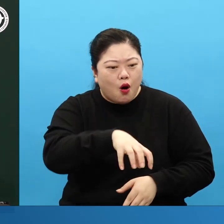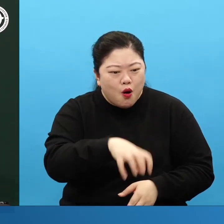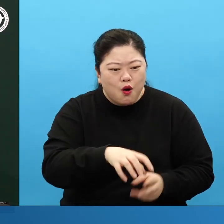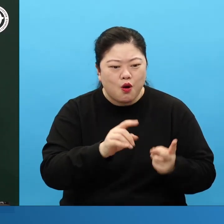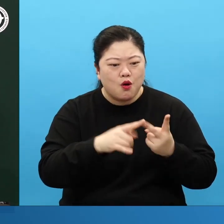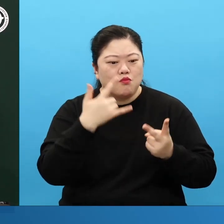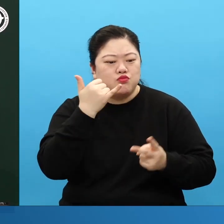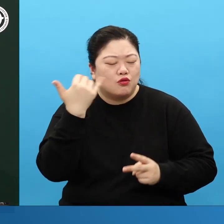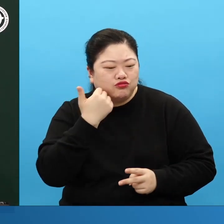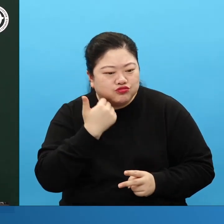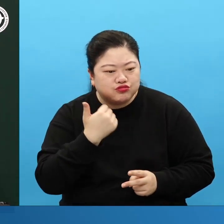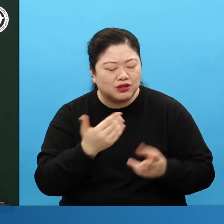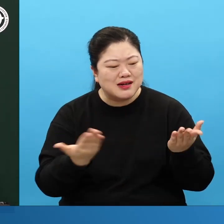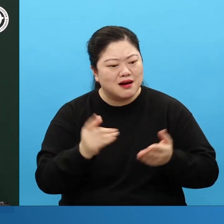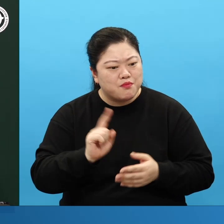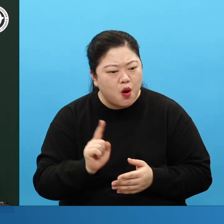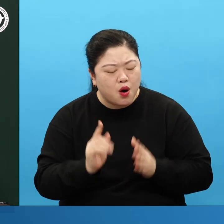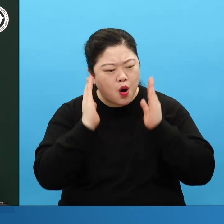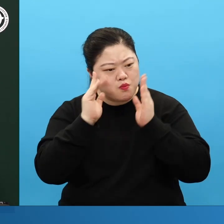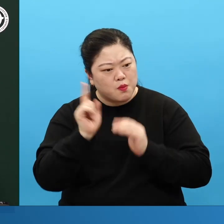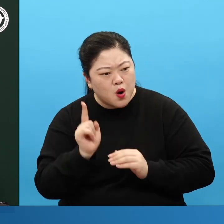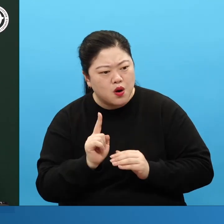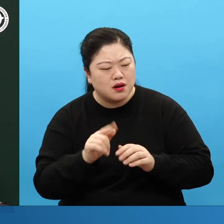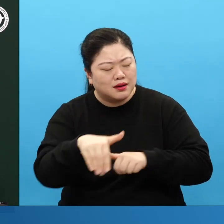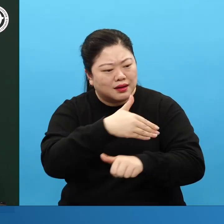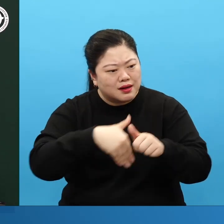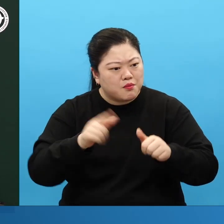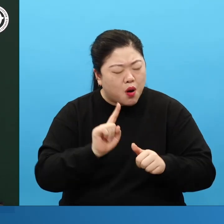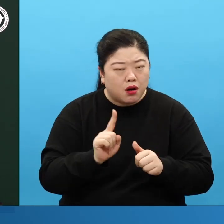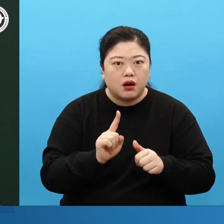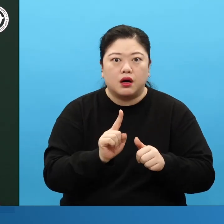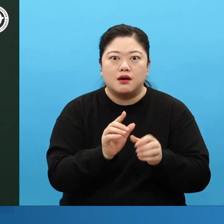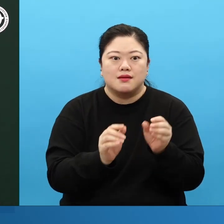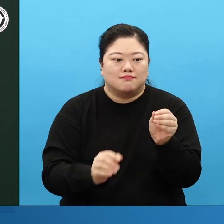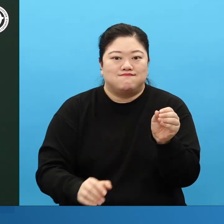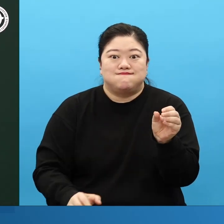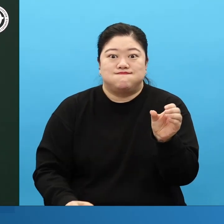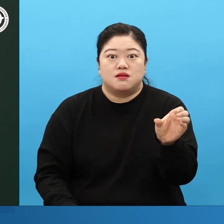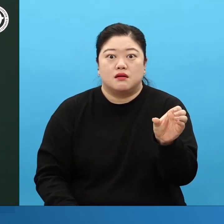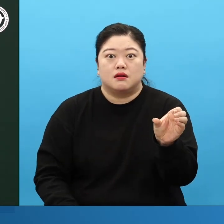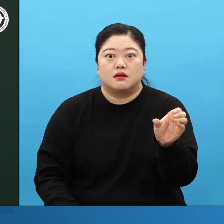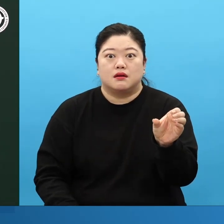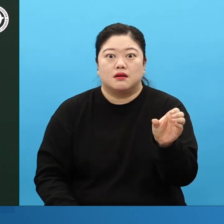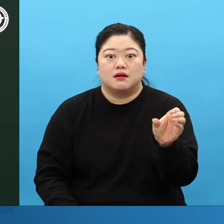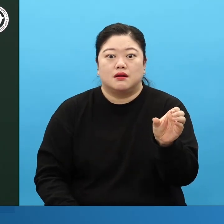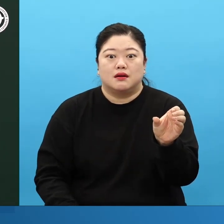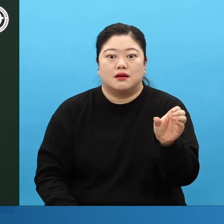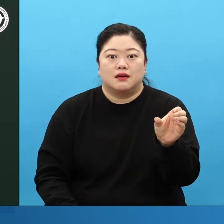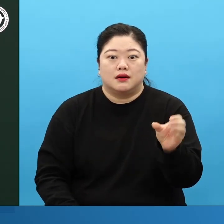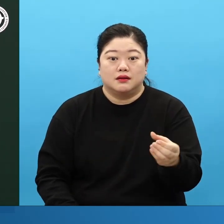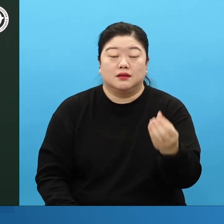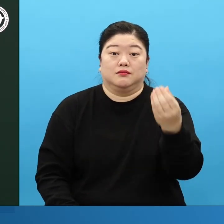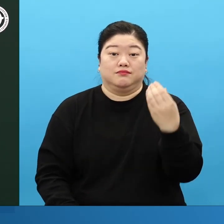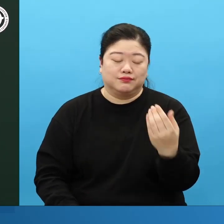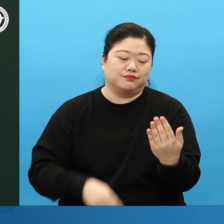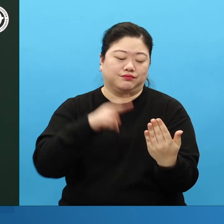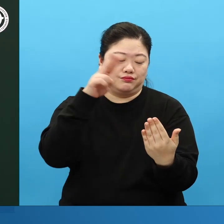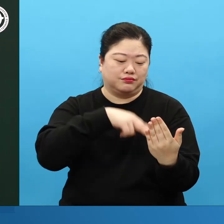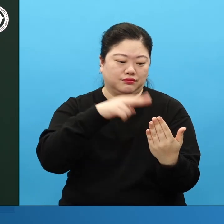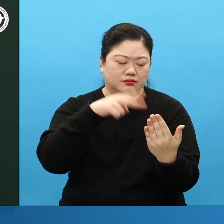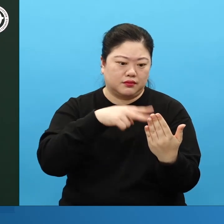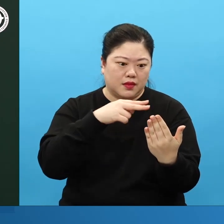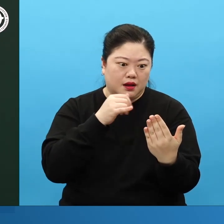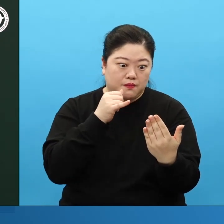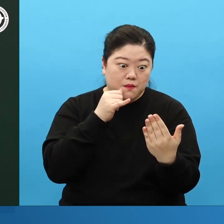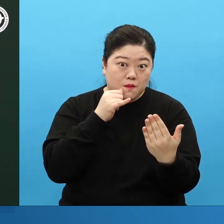no me hace falta ver todo lo que ellos han hecho. 그 책을 붙잡는 순간이나 뭐 어느나 야, 위인들이 이렇게 많았구나. 이걸 느끼게 되고.